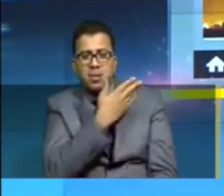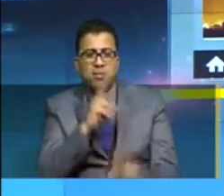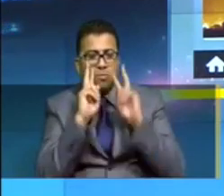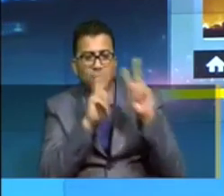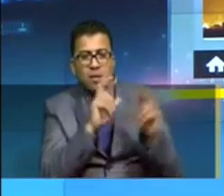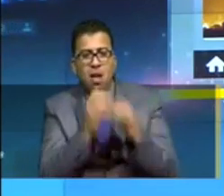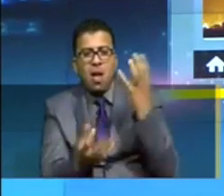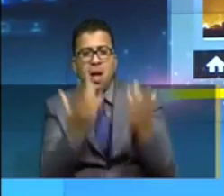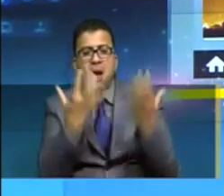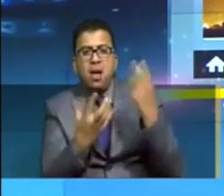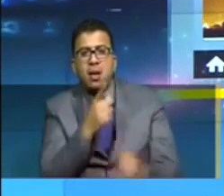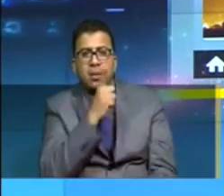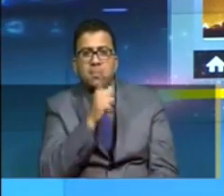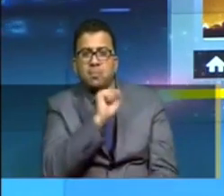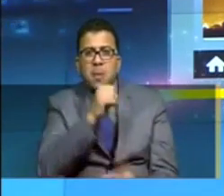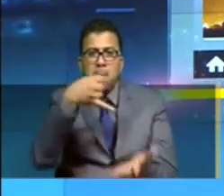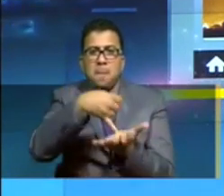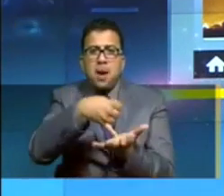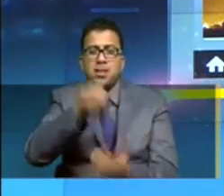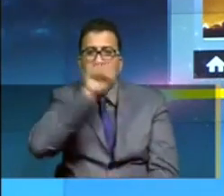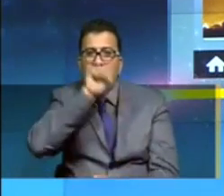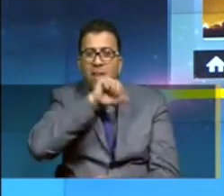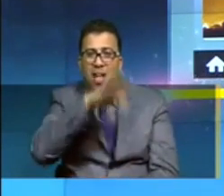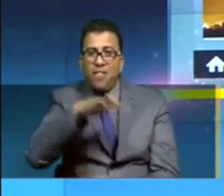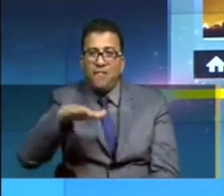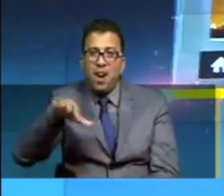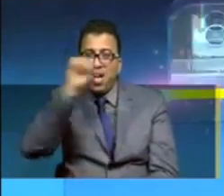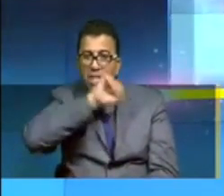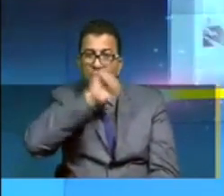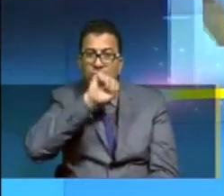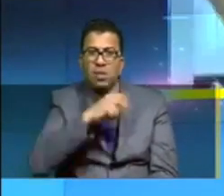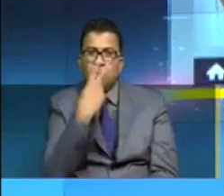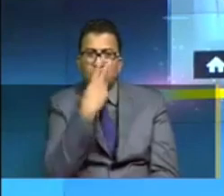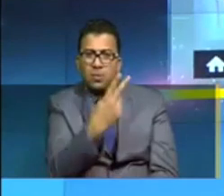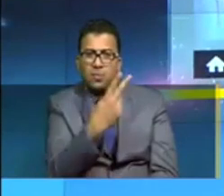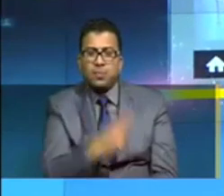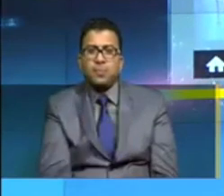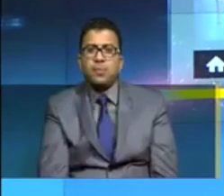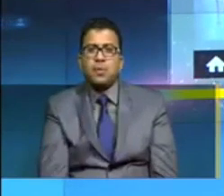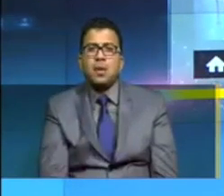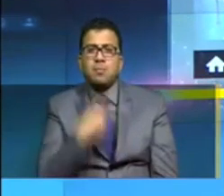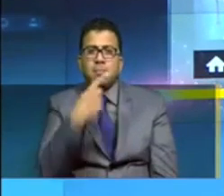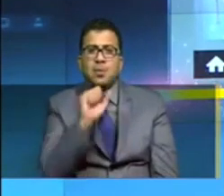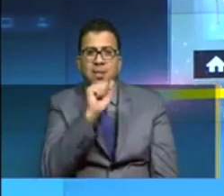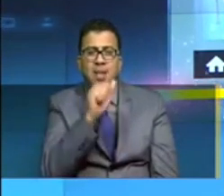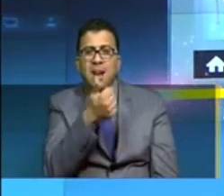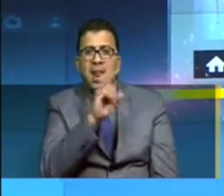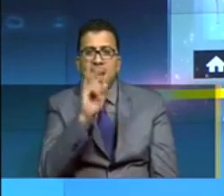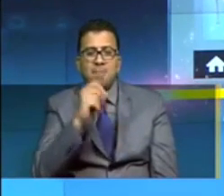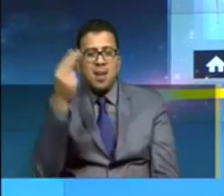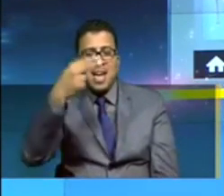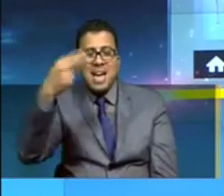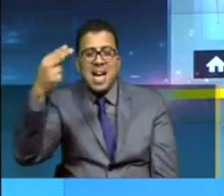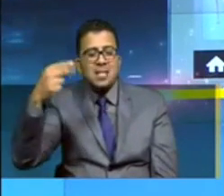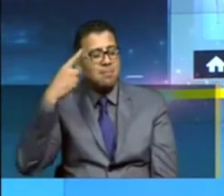ننتقل إلى حساب مراكز الأطفال وفي الشارقة، وهذه عقيدة على جدران الأمل رسم لنا